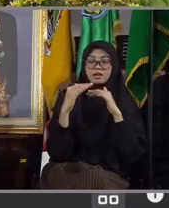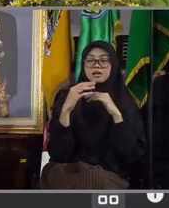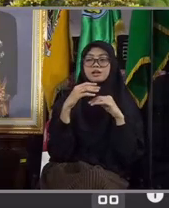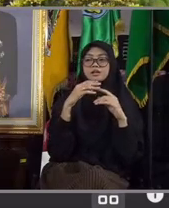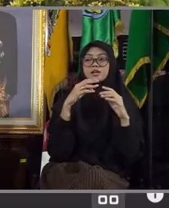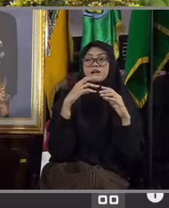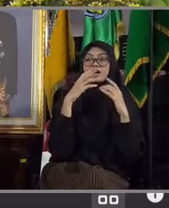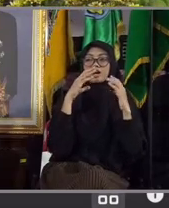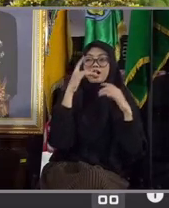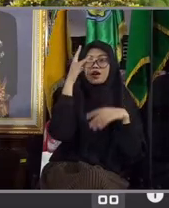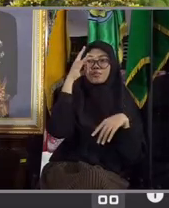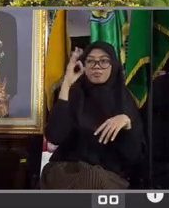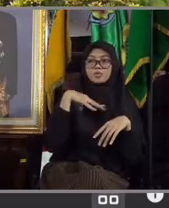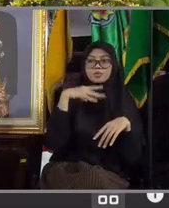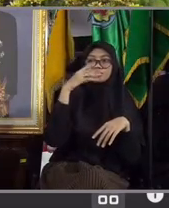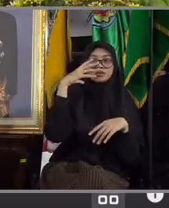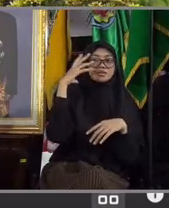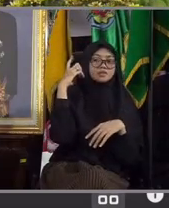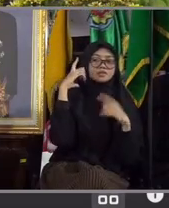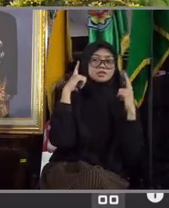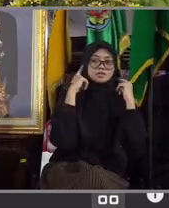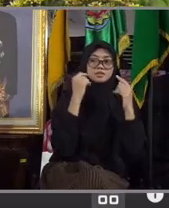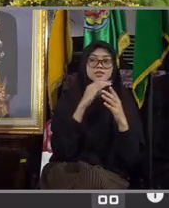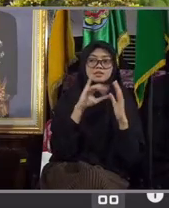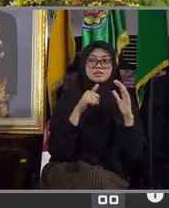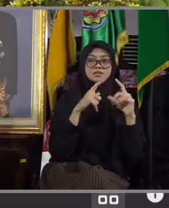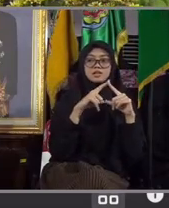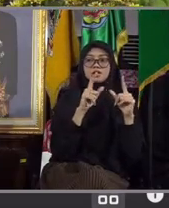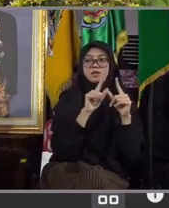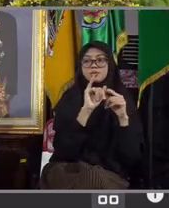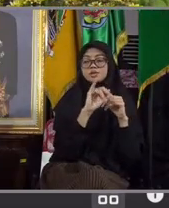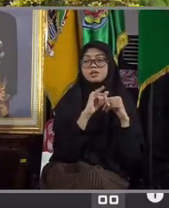Apa itu? Ya keterkaitan dengan ada